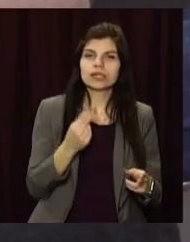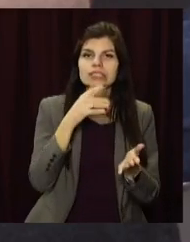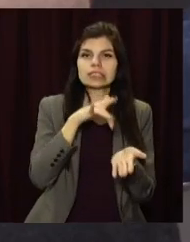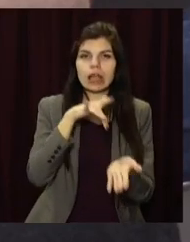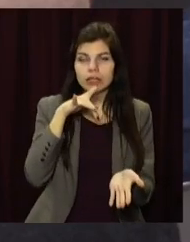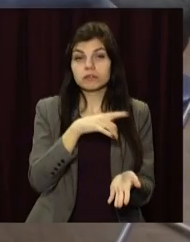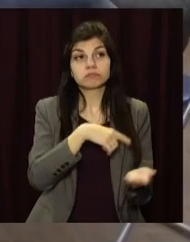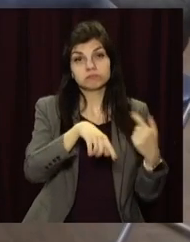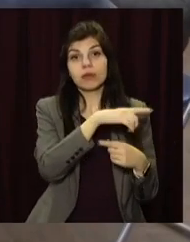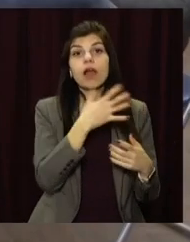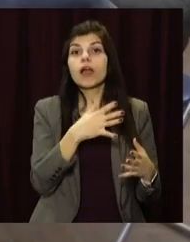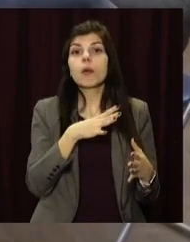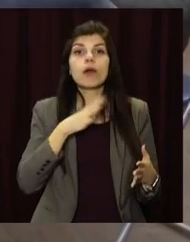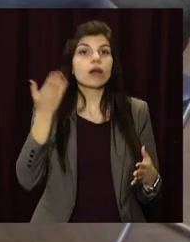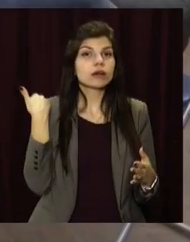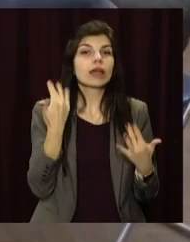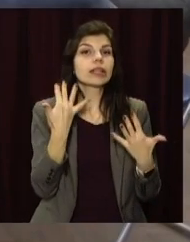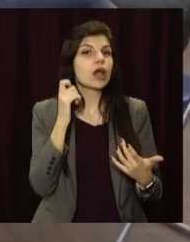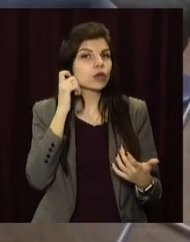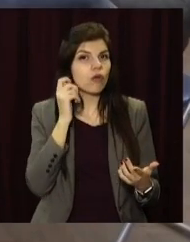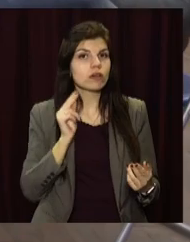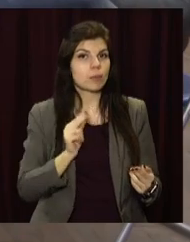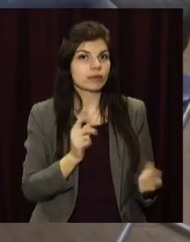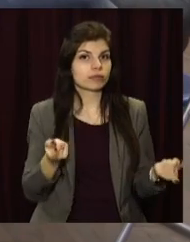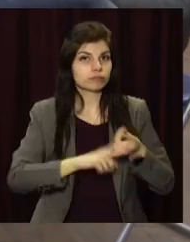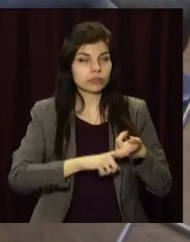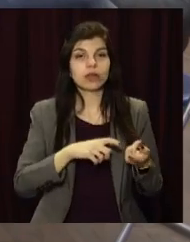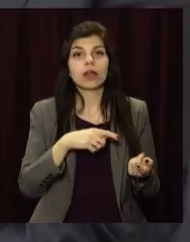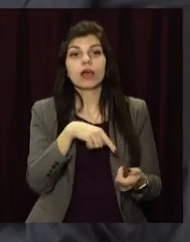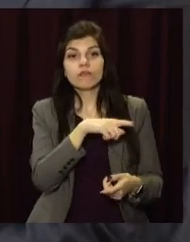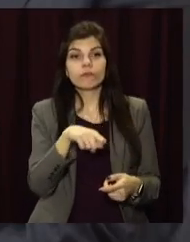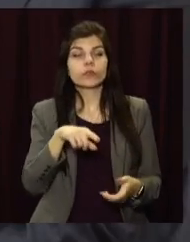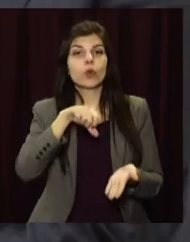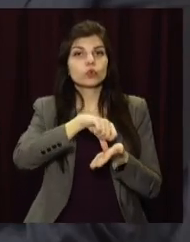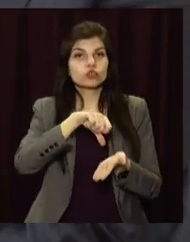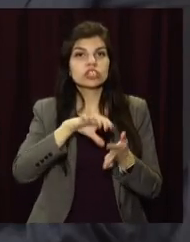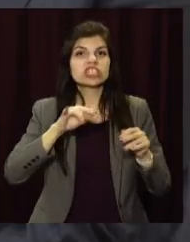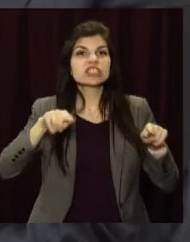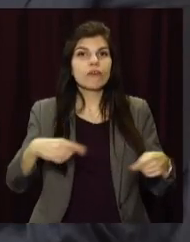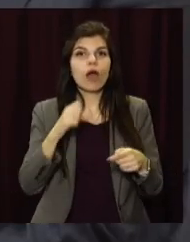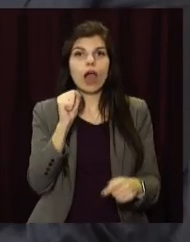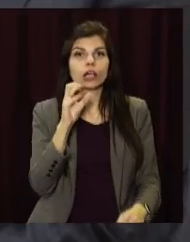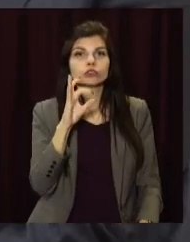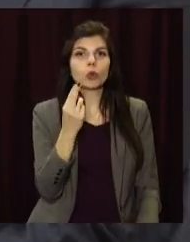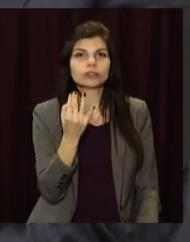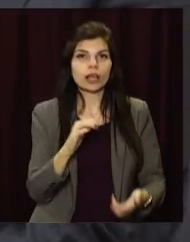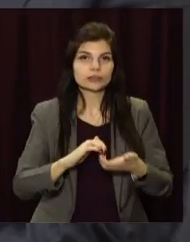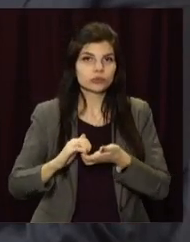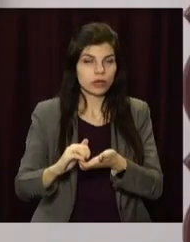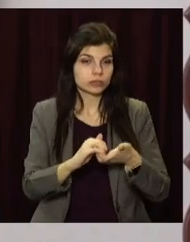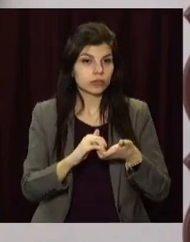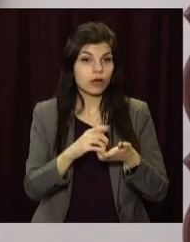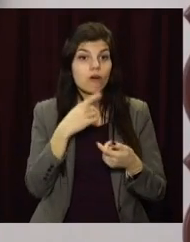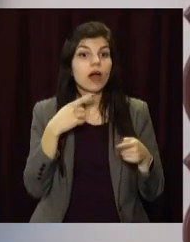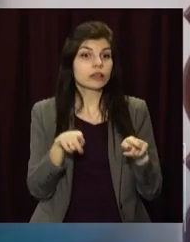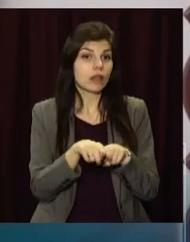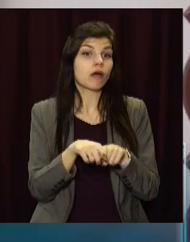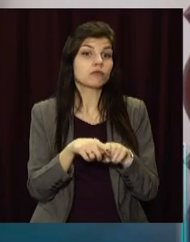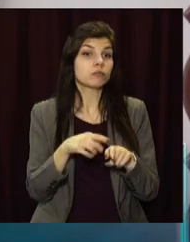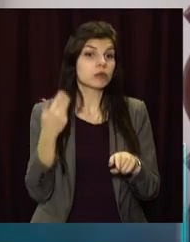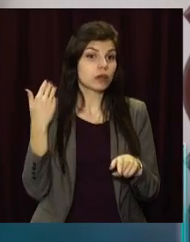коли його не стало, пояснює, вернісаж присвятила його пам'яті. На відкриття виставки в рідному місті художницю прийшли